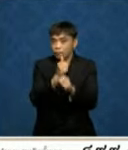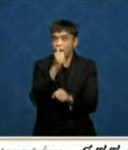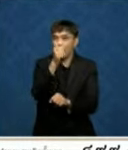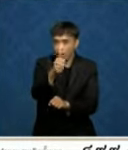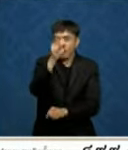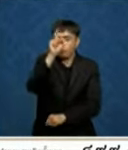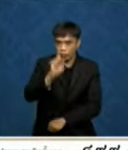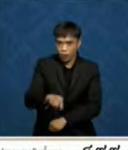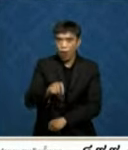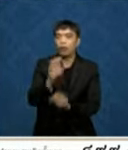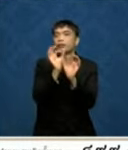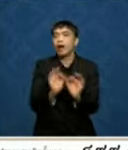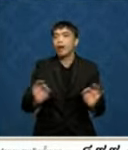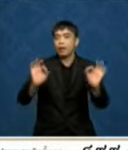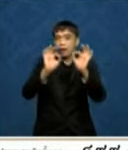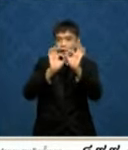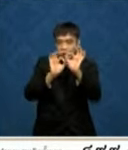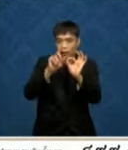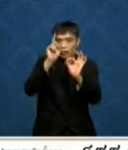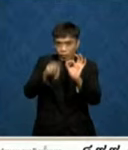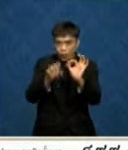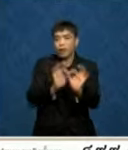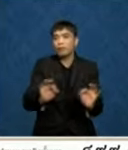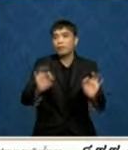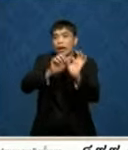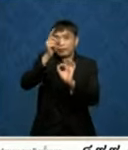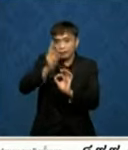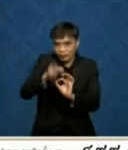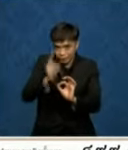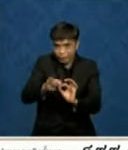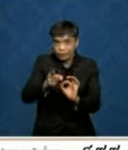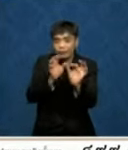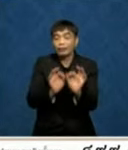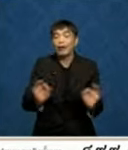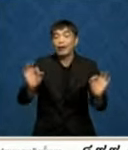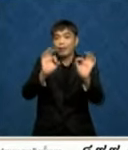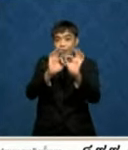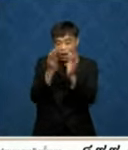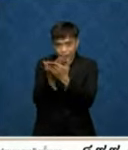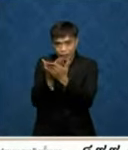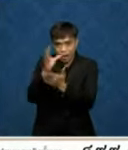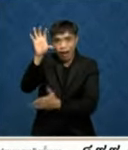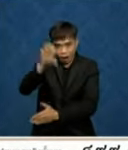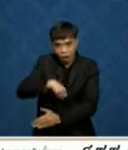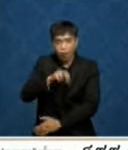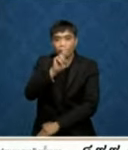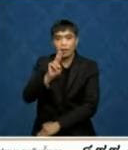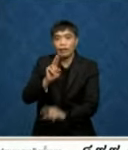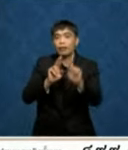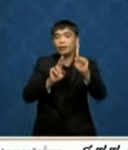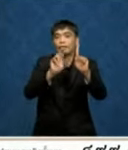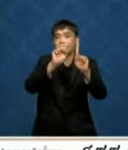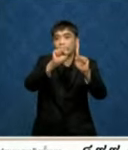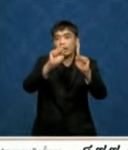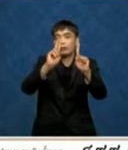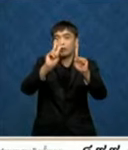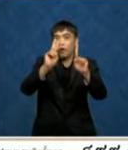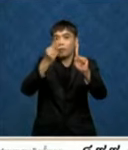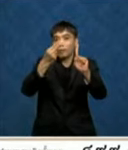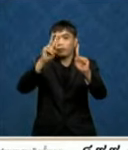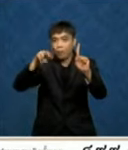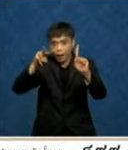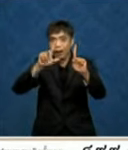ำเป็นต้องใช้เงินระหว่างปีงบประมาณคือต้องมีความจำเป็นที่จะต้องใช้เงินก้อนนี้เนี่ย 122,000 ล้านที่เรากำ